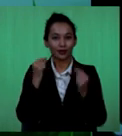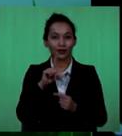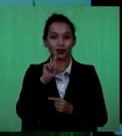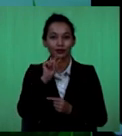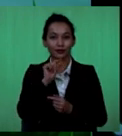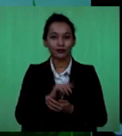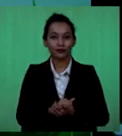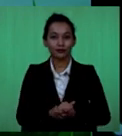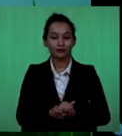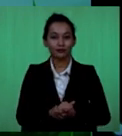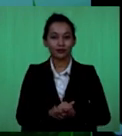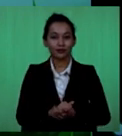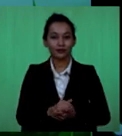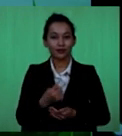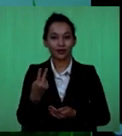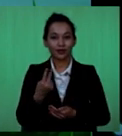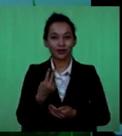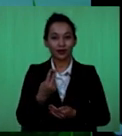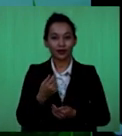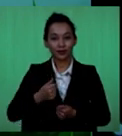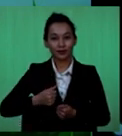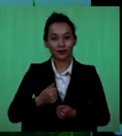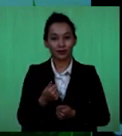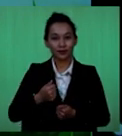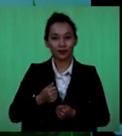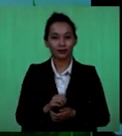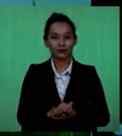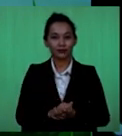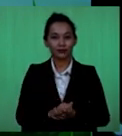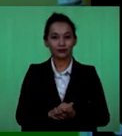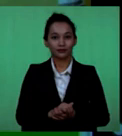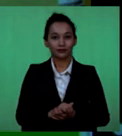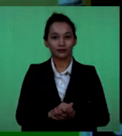qaldirg'och. Kelik kelamiz, do'st bo'laylik.